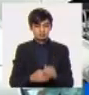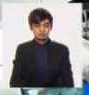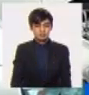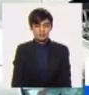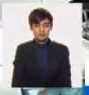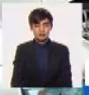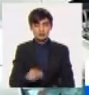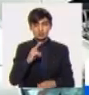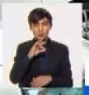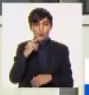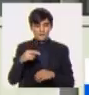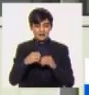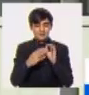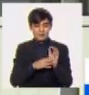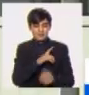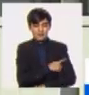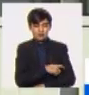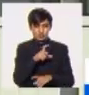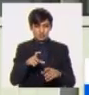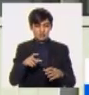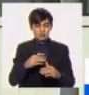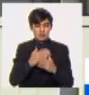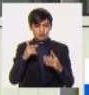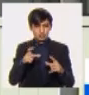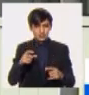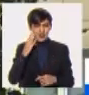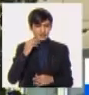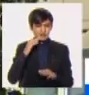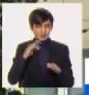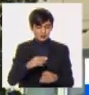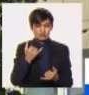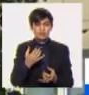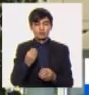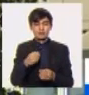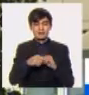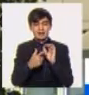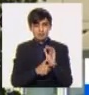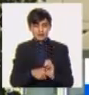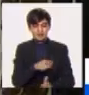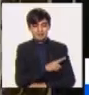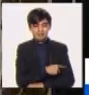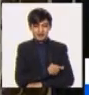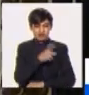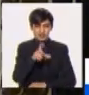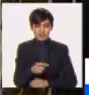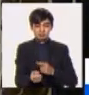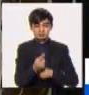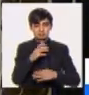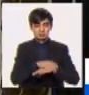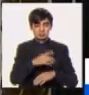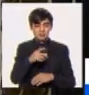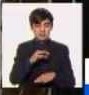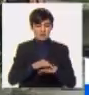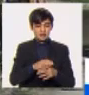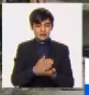Елімізде COVID-19 індетін жұқтырып алған дәрігерлердің жартысынан көбін құрайтын Алматыда бүгін тағы 17 медицина қызметкерінен вирус анықталды. Оның